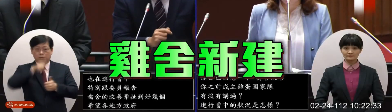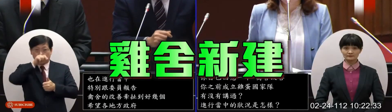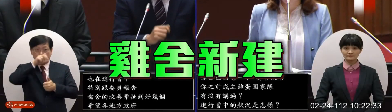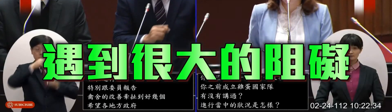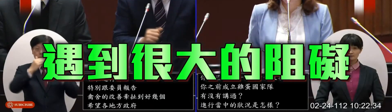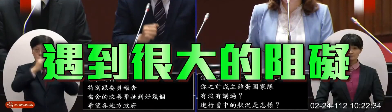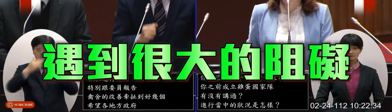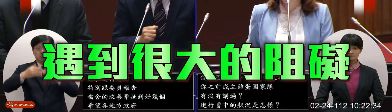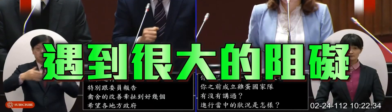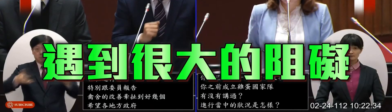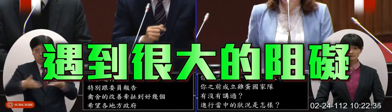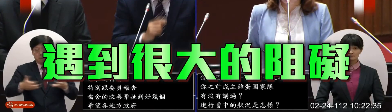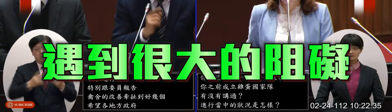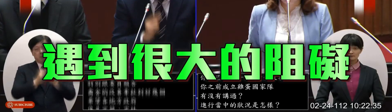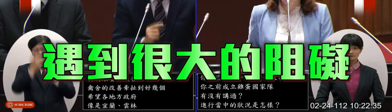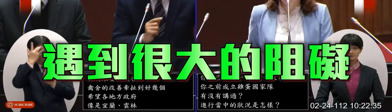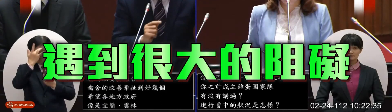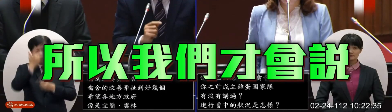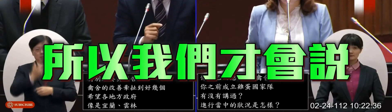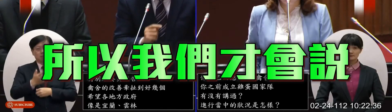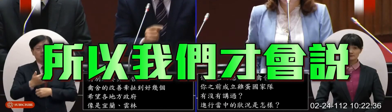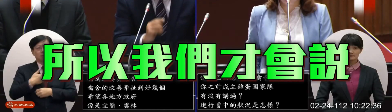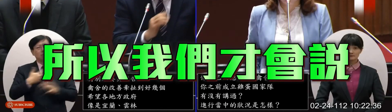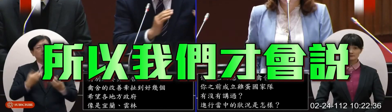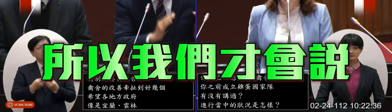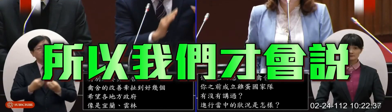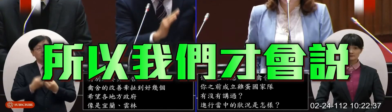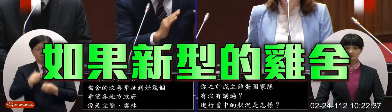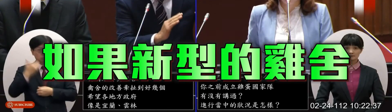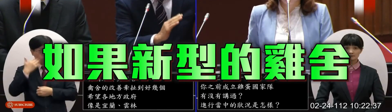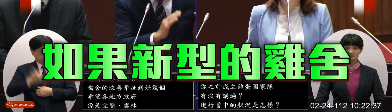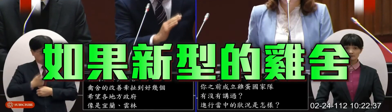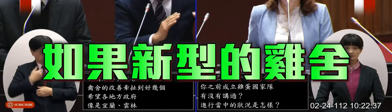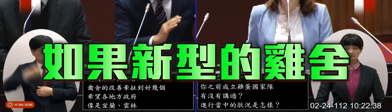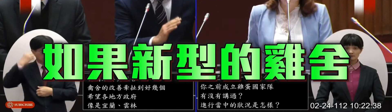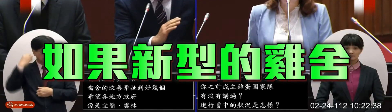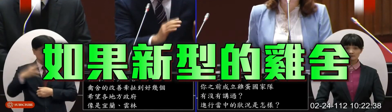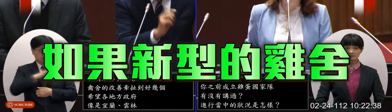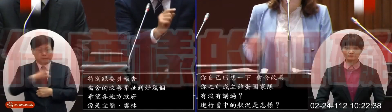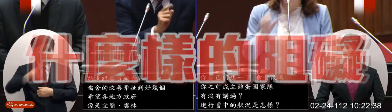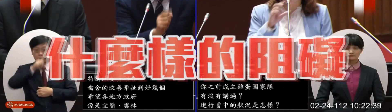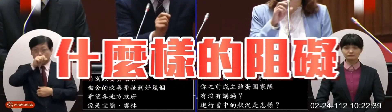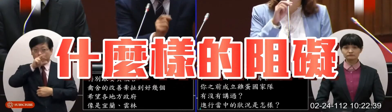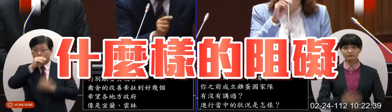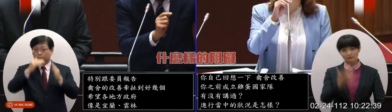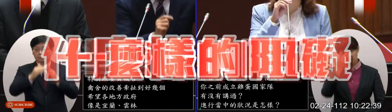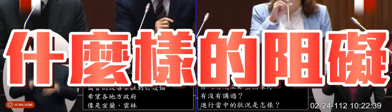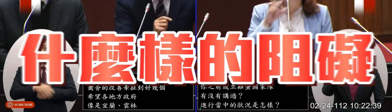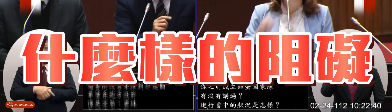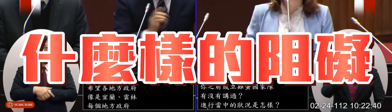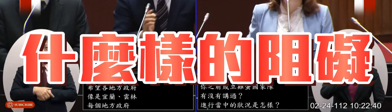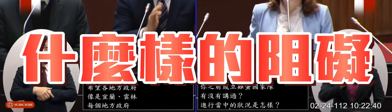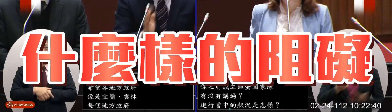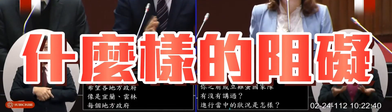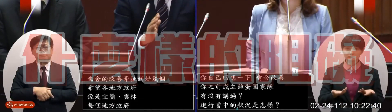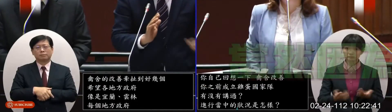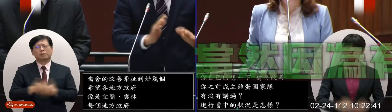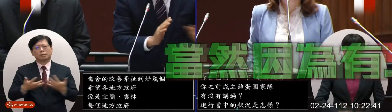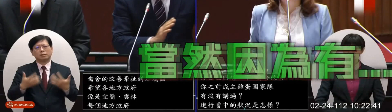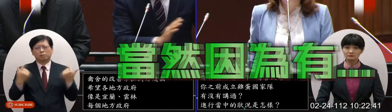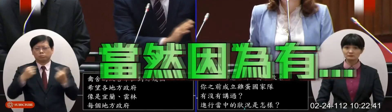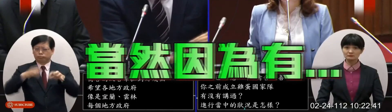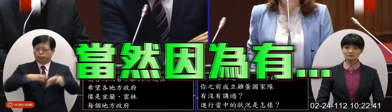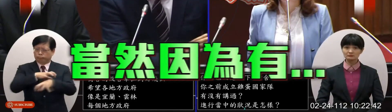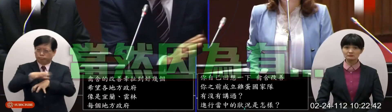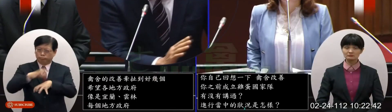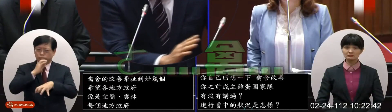要新建，那遇到很大的阻碍，所以我们才会说，如果新型的鸡舍 什么样的阻碍？什么样的阻碍？ 哦，当然，因